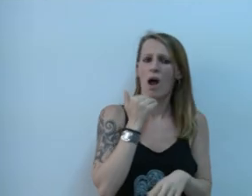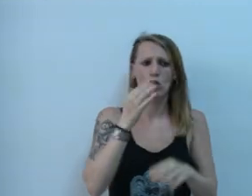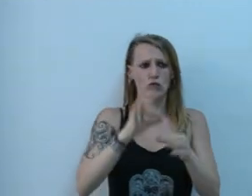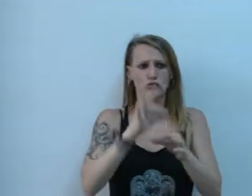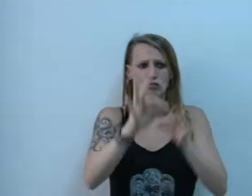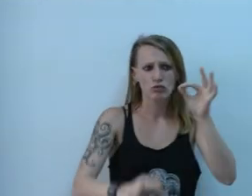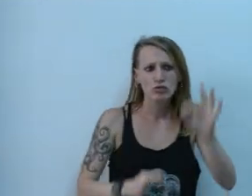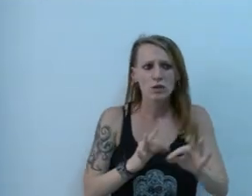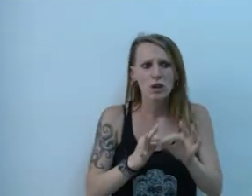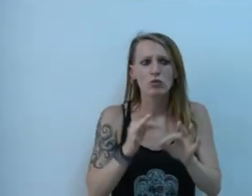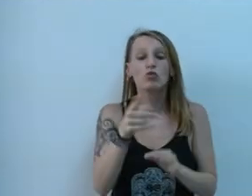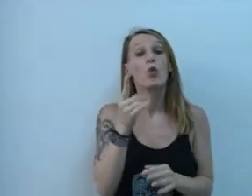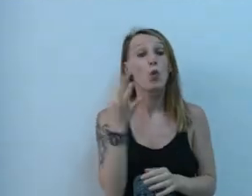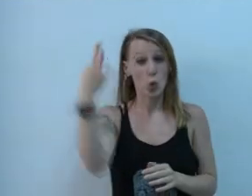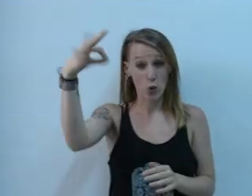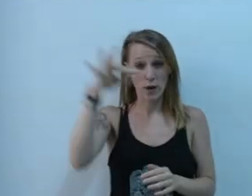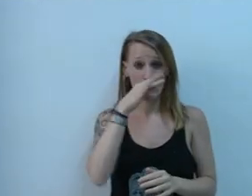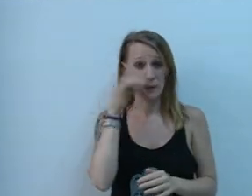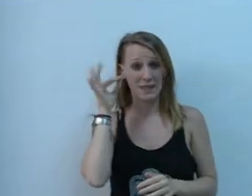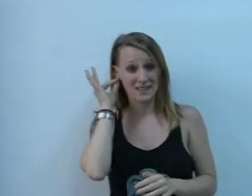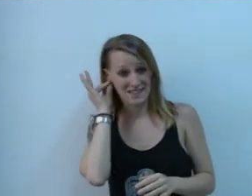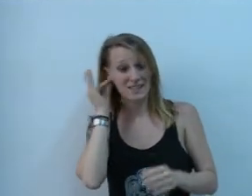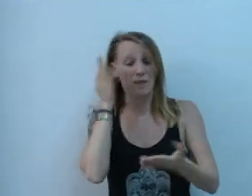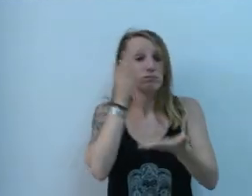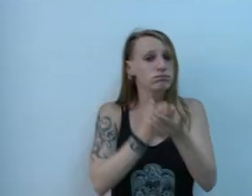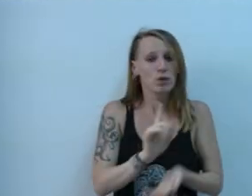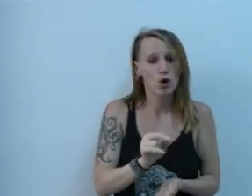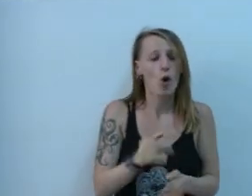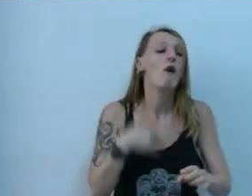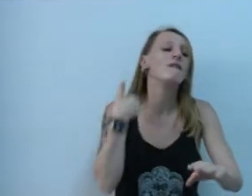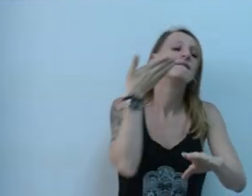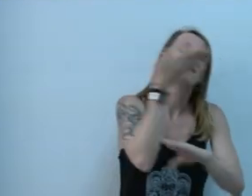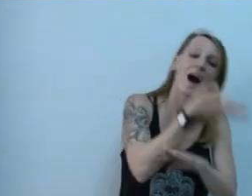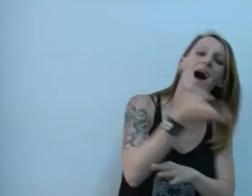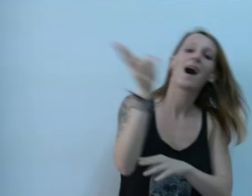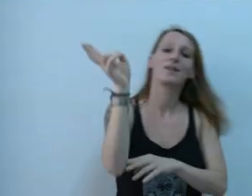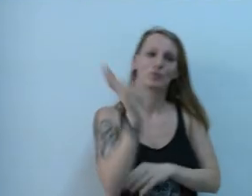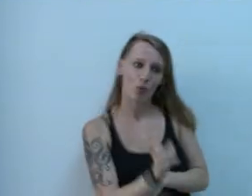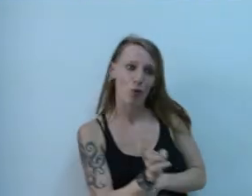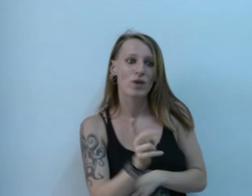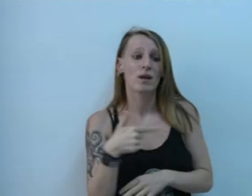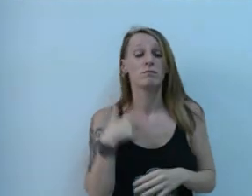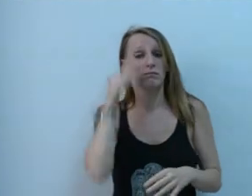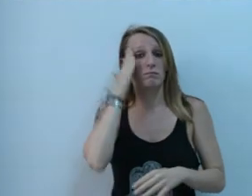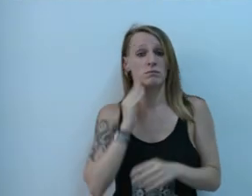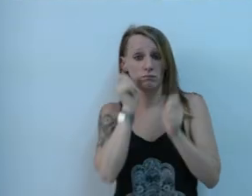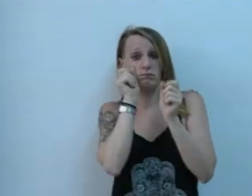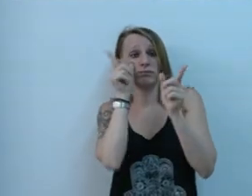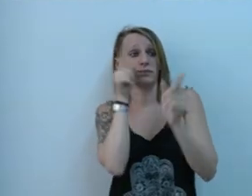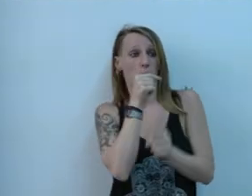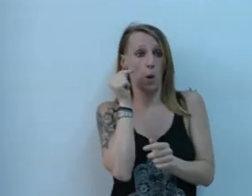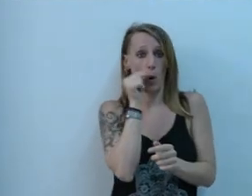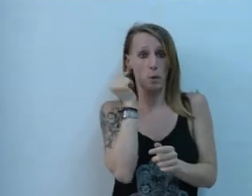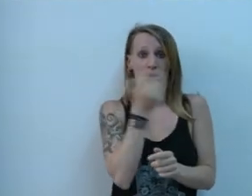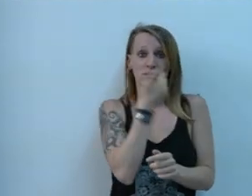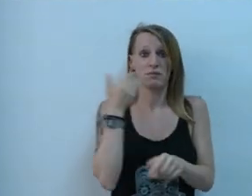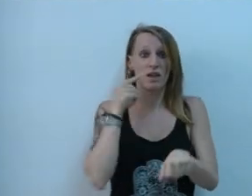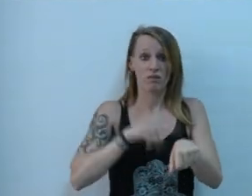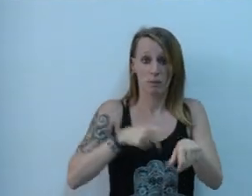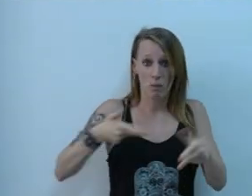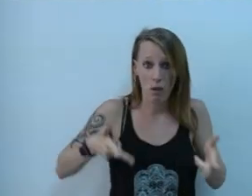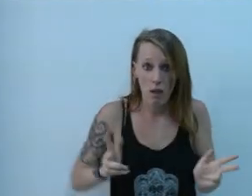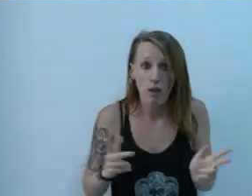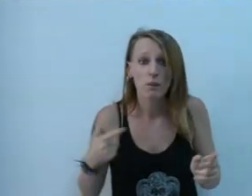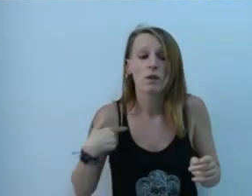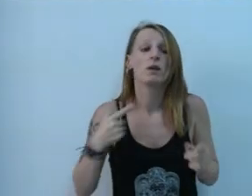cíclic on no t'atures en un gènere, sinó que vas i tornes. Al matí et lleves d'home i per la tarda, quan tens una